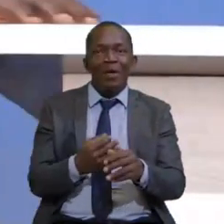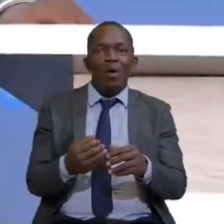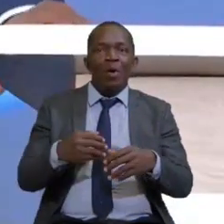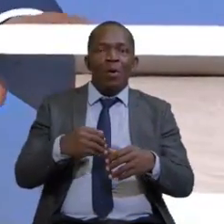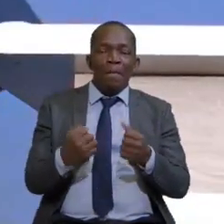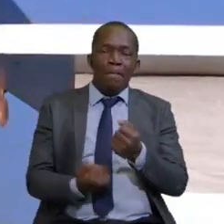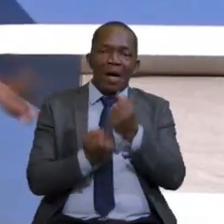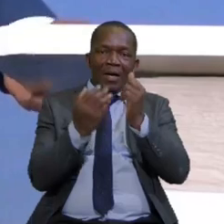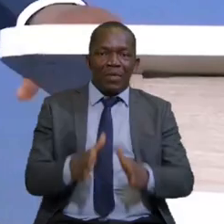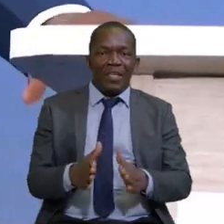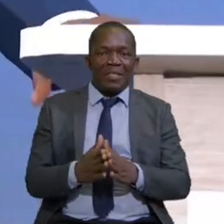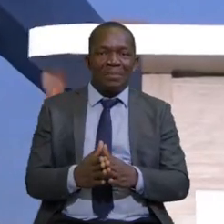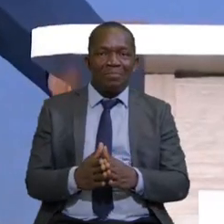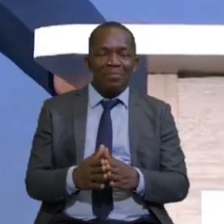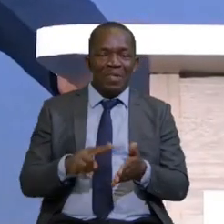a la puissance.